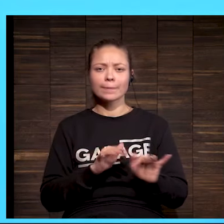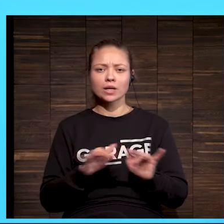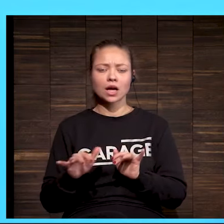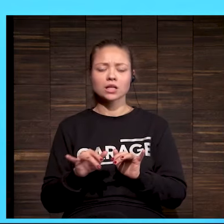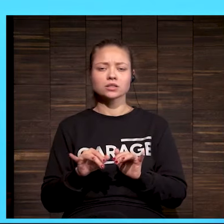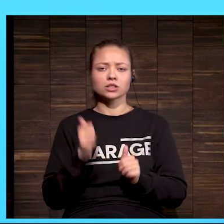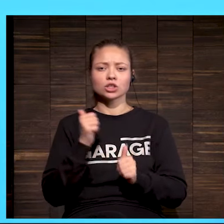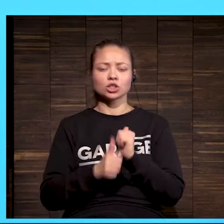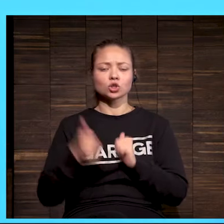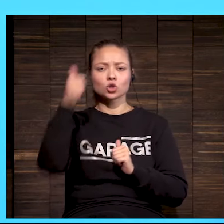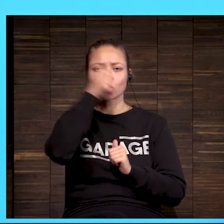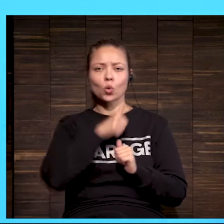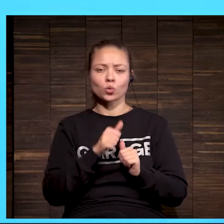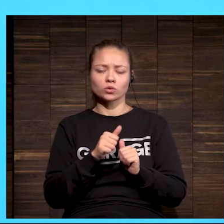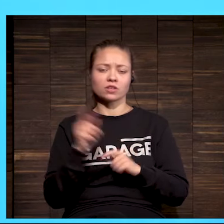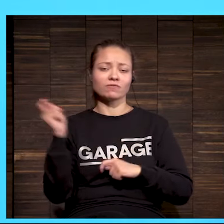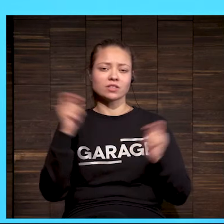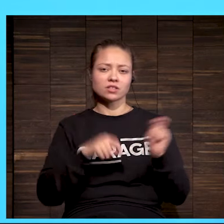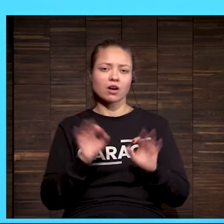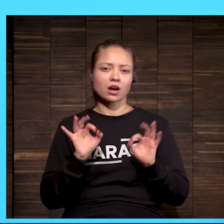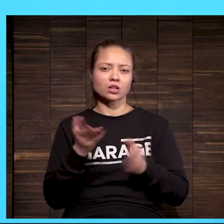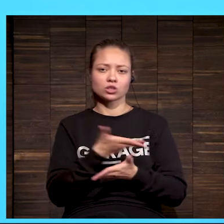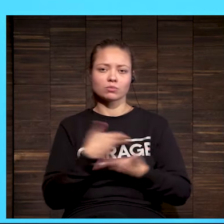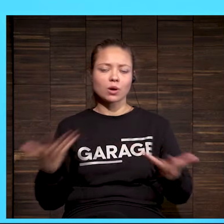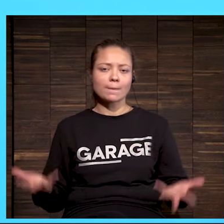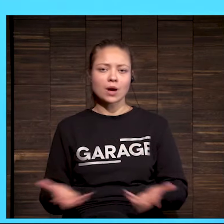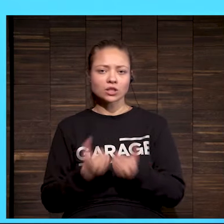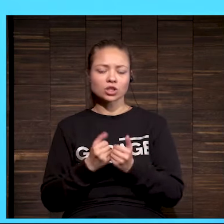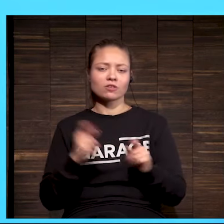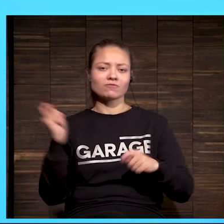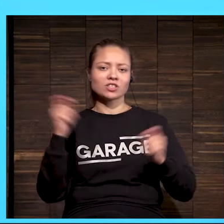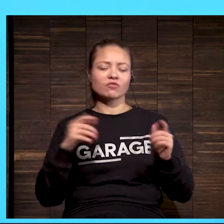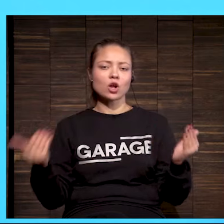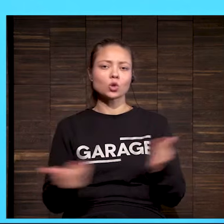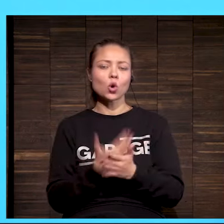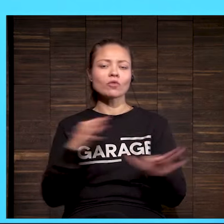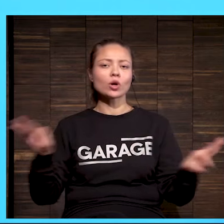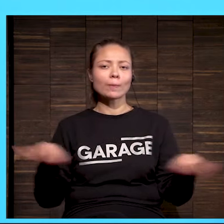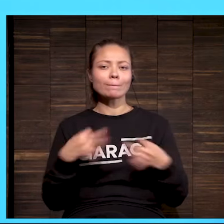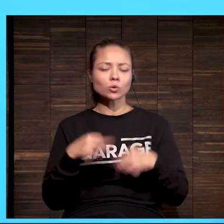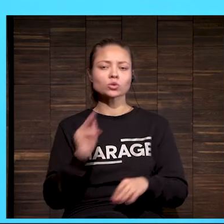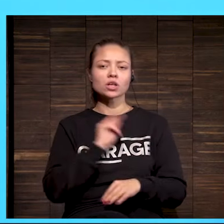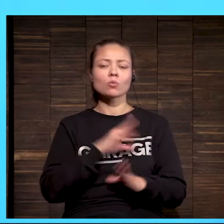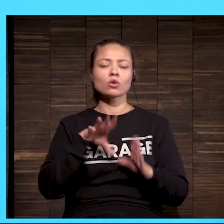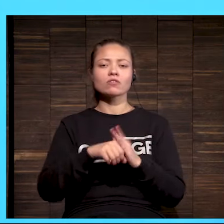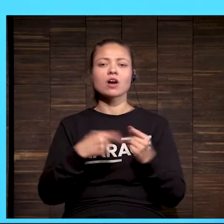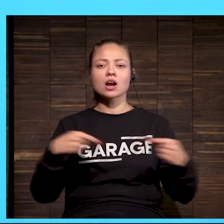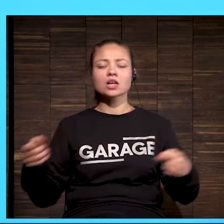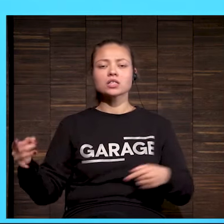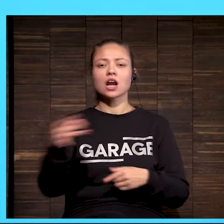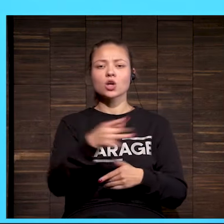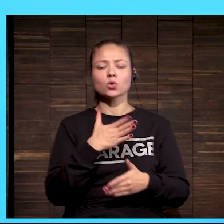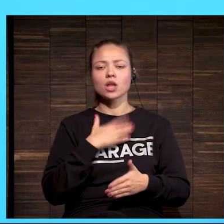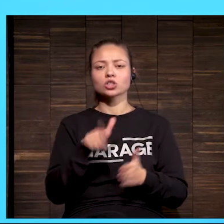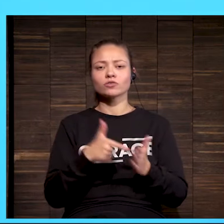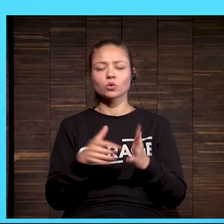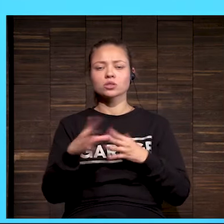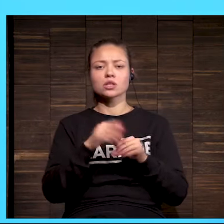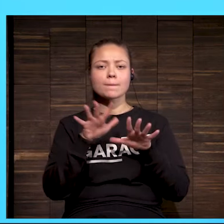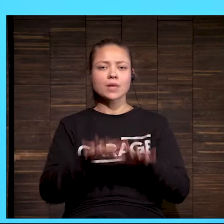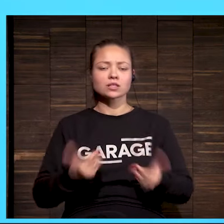ежегодный фестиваль разумеется мы поддерживали фестиваль новой музыки работа в разных районах нашего города с местными жителями